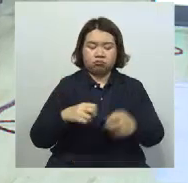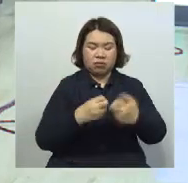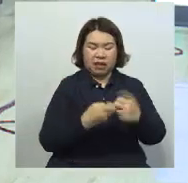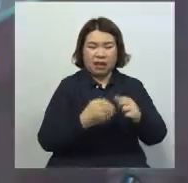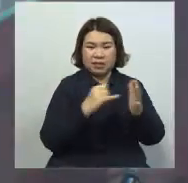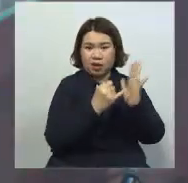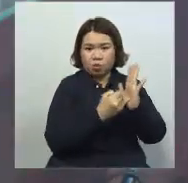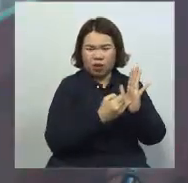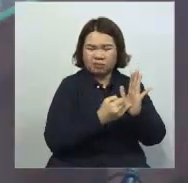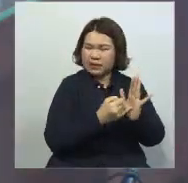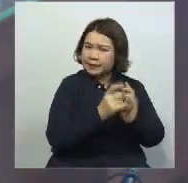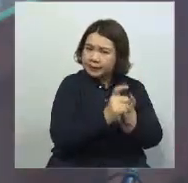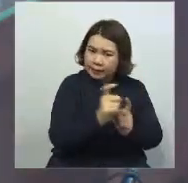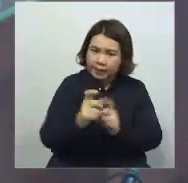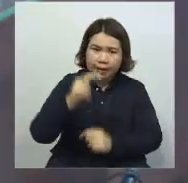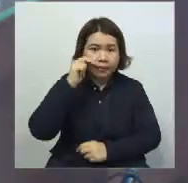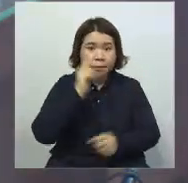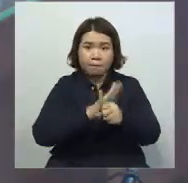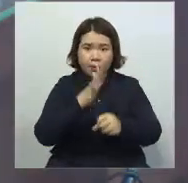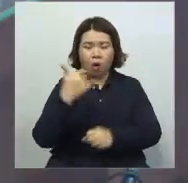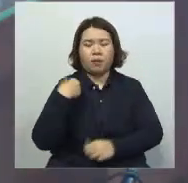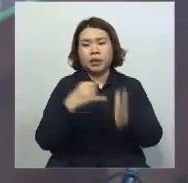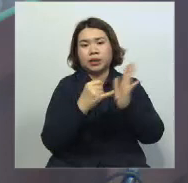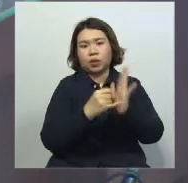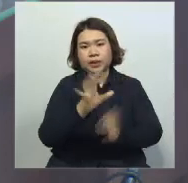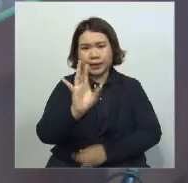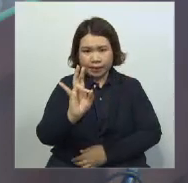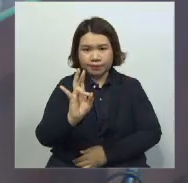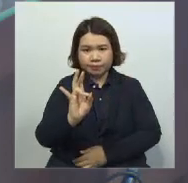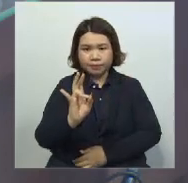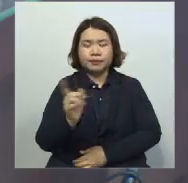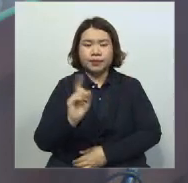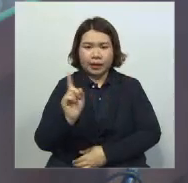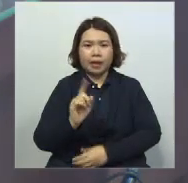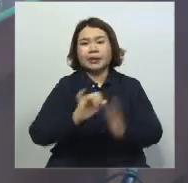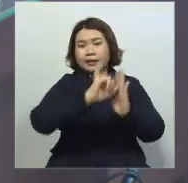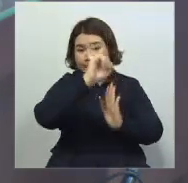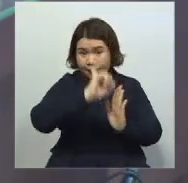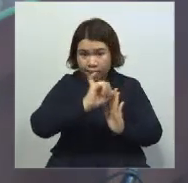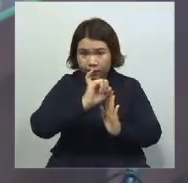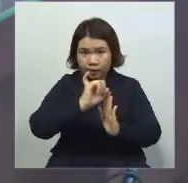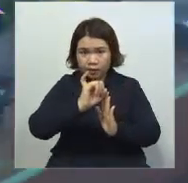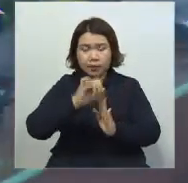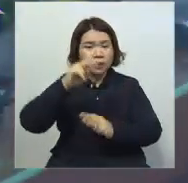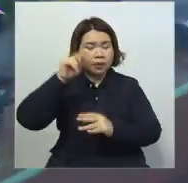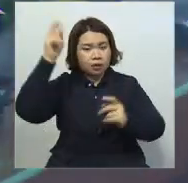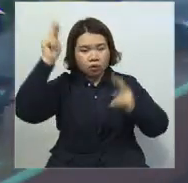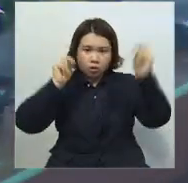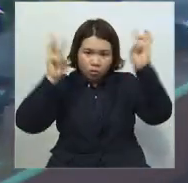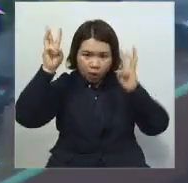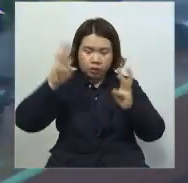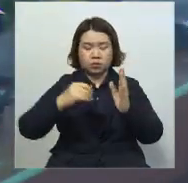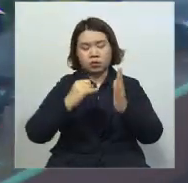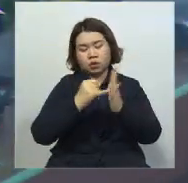งที่บอกว่าขาดแคลนน้ำแล้วก็ต้องเฝ้าระวังด้วยกันเนี่ย7จังหวัดด้วยกันคุณผู้ชมก็คือเชียงใหม่นครสวรรค์ชัย